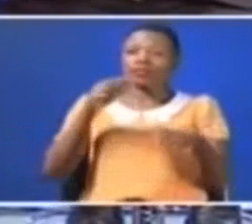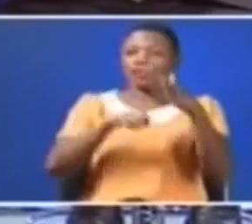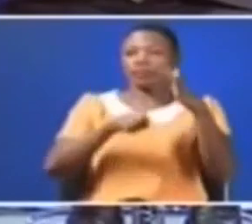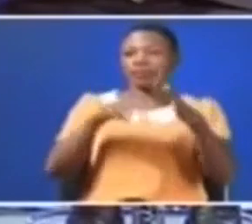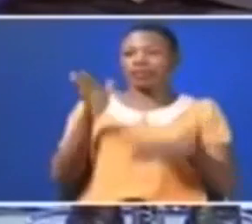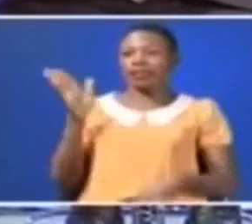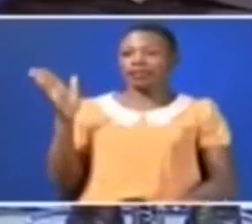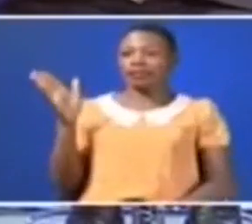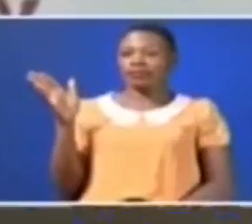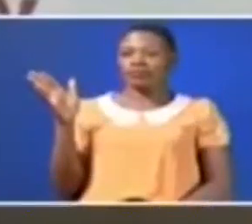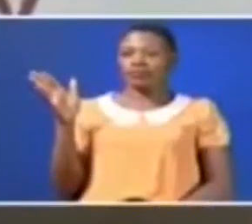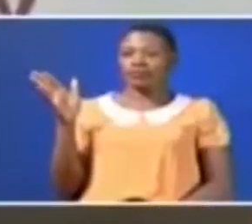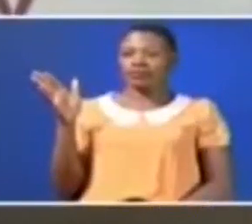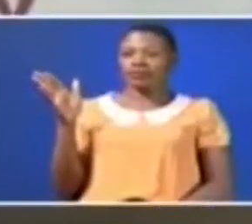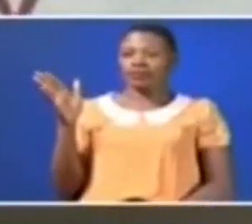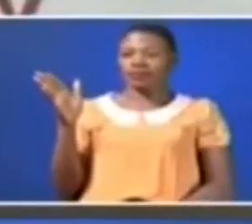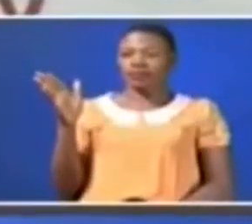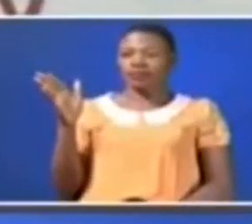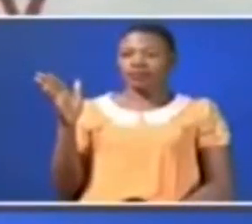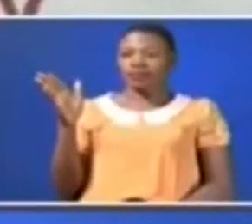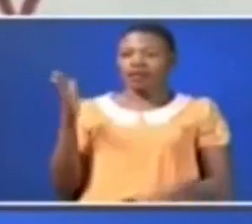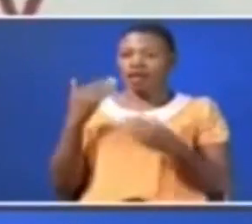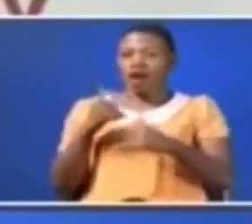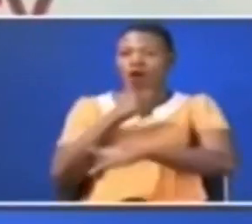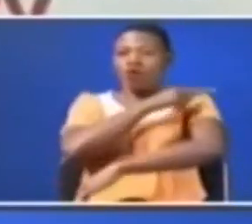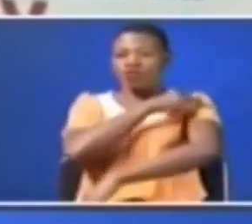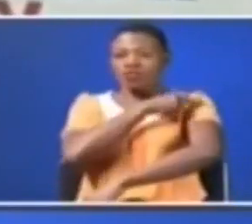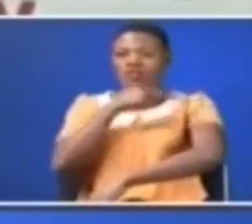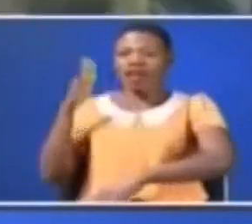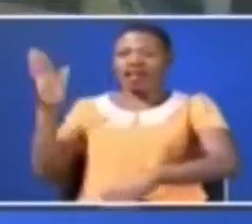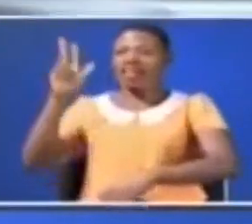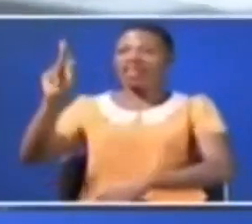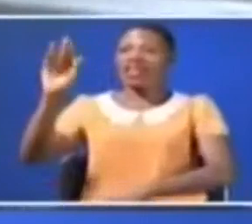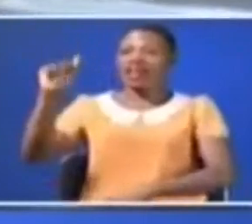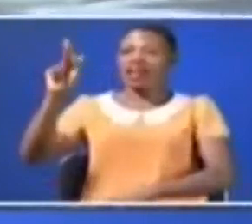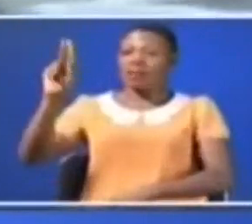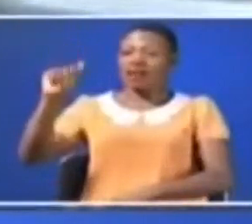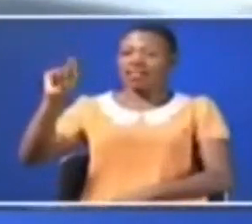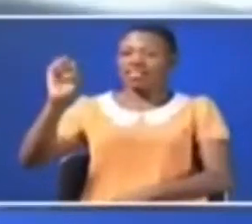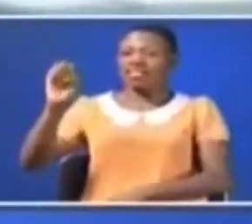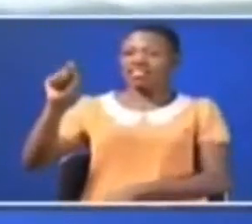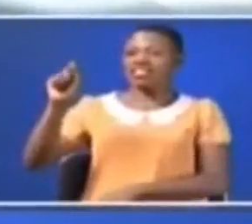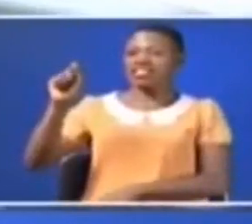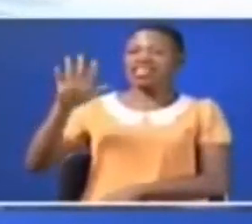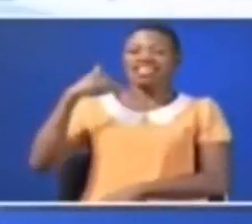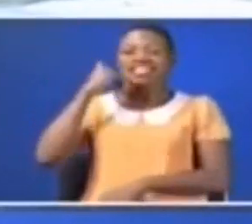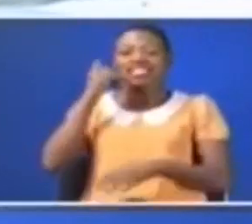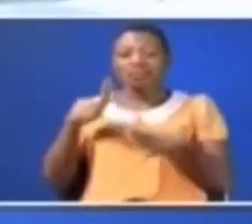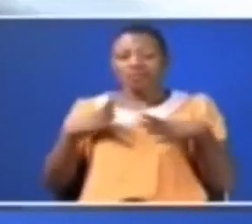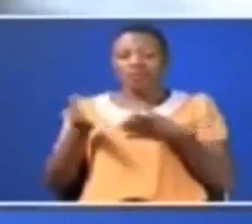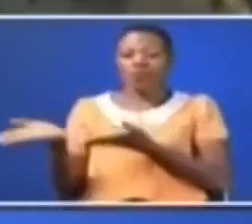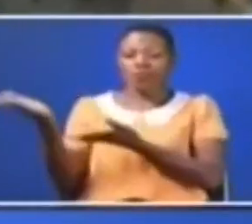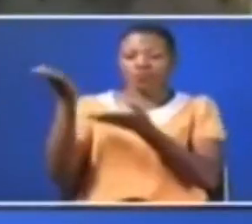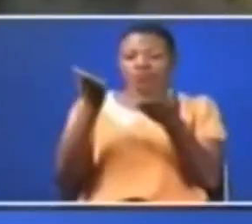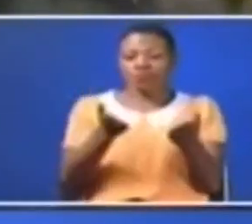zaidi. Ni katika hospitali ya Kapkatet katika kaunti ya Bomet. Wagonjwa hawa waliletwa hapa